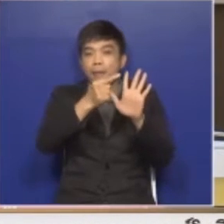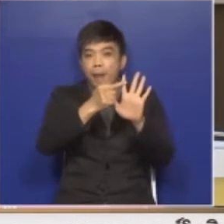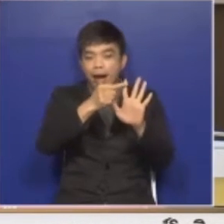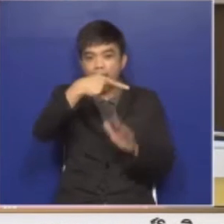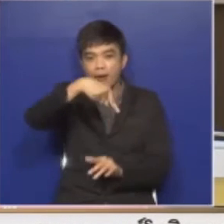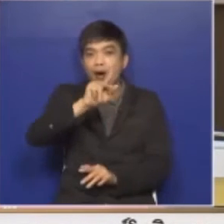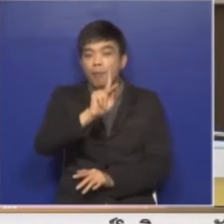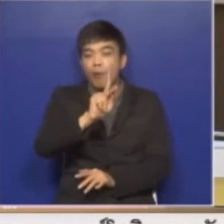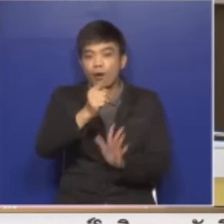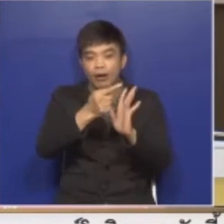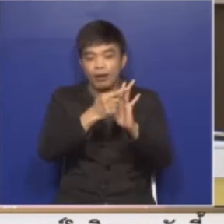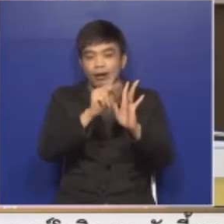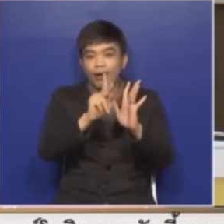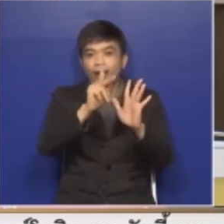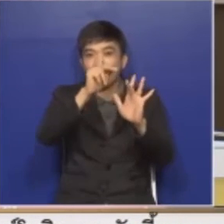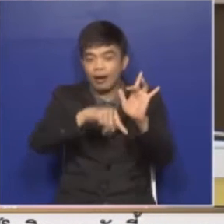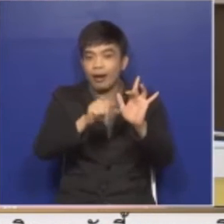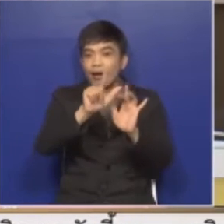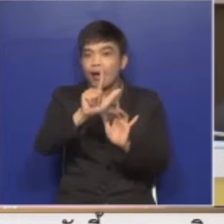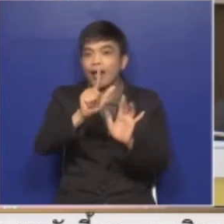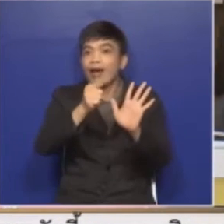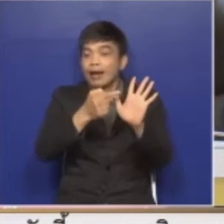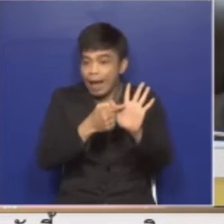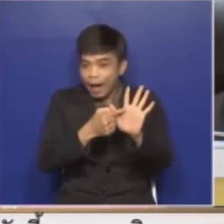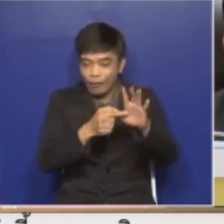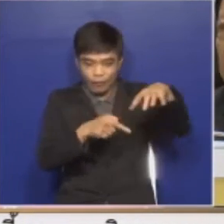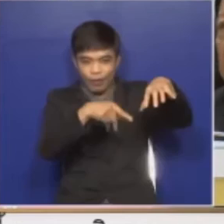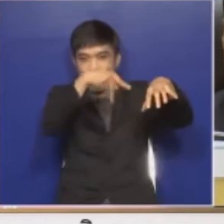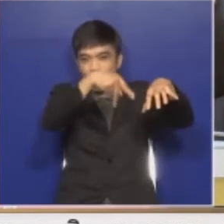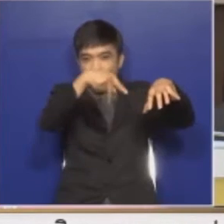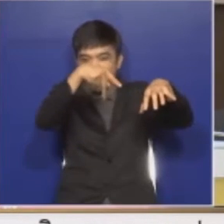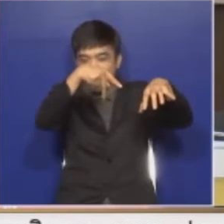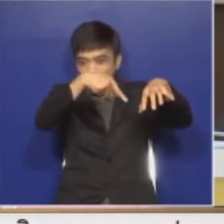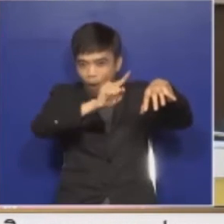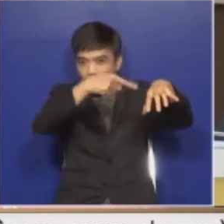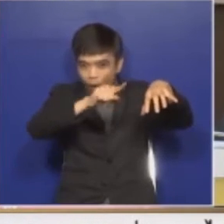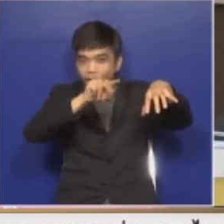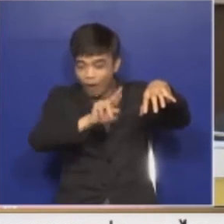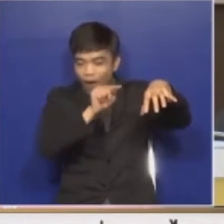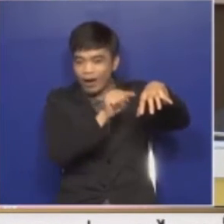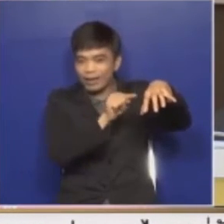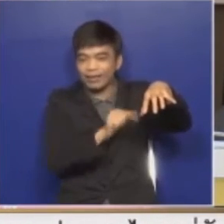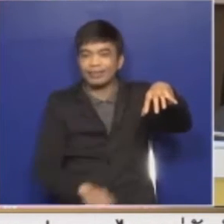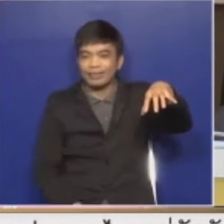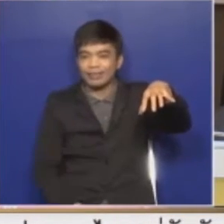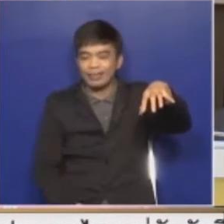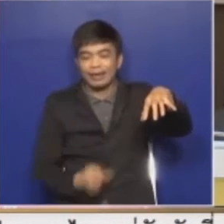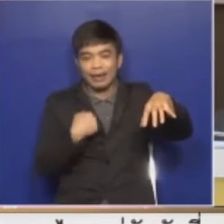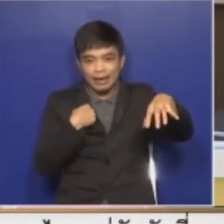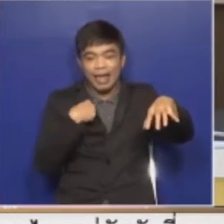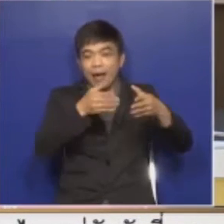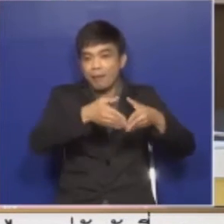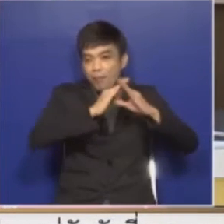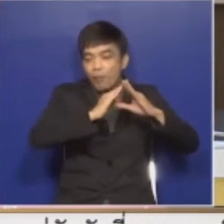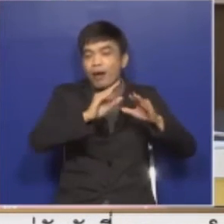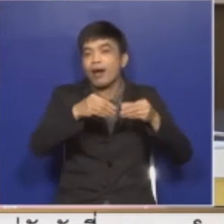เราและสถาบันเนี้ยได้มีคำขวัญและก็มีคำจำกัดความในเว็บขึ้นมา